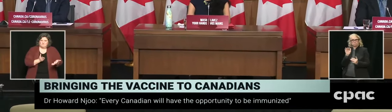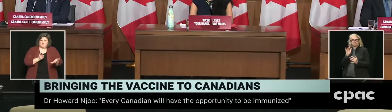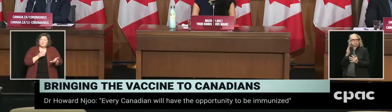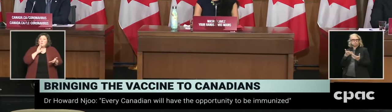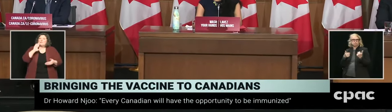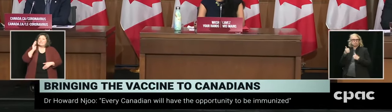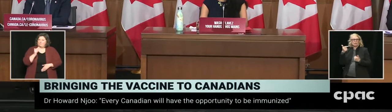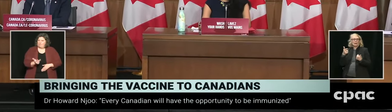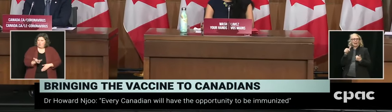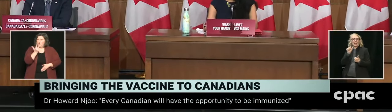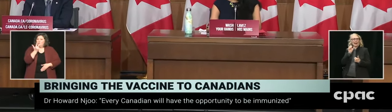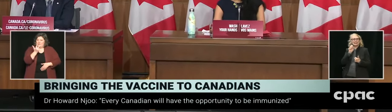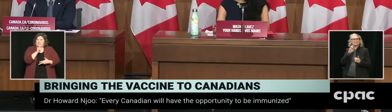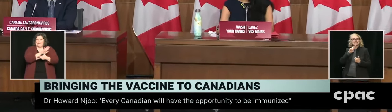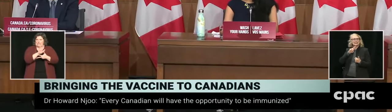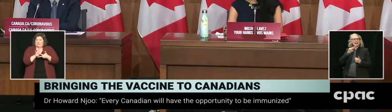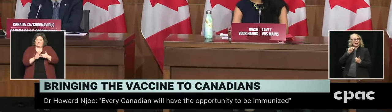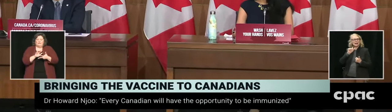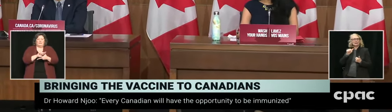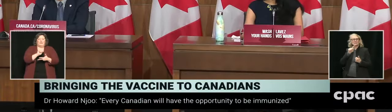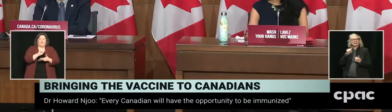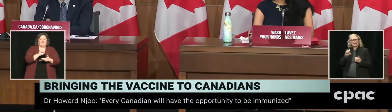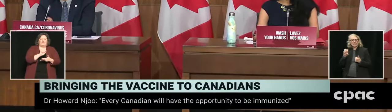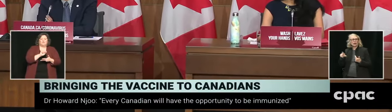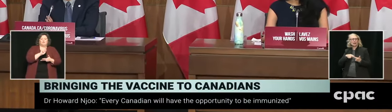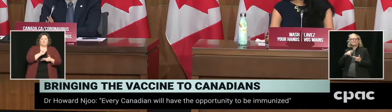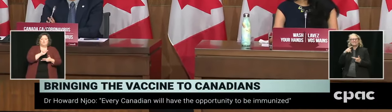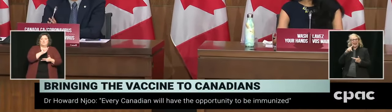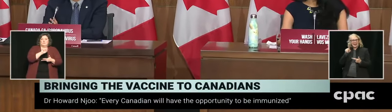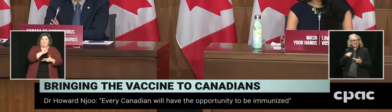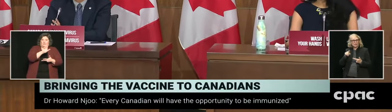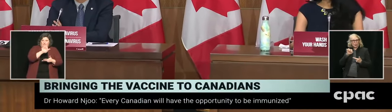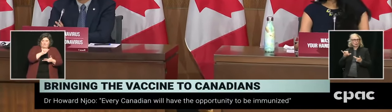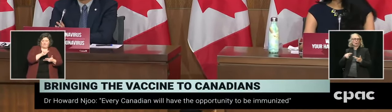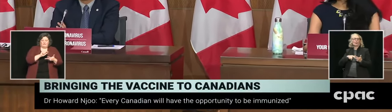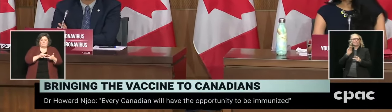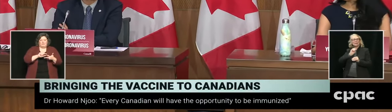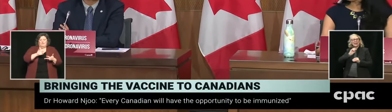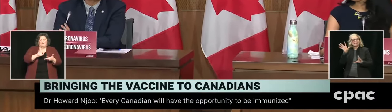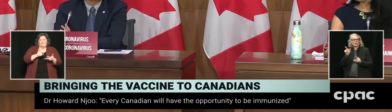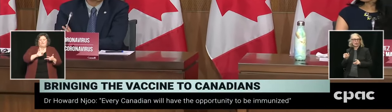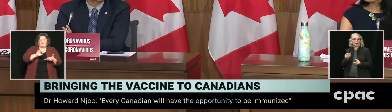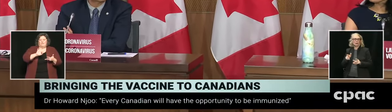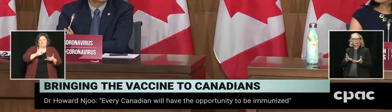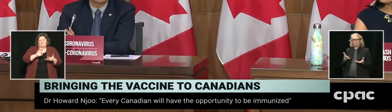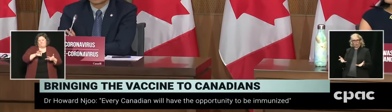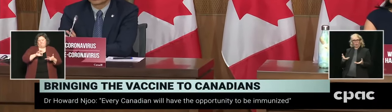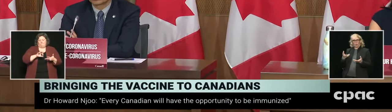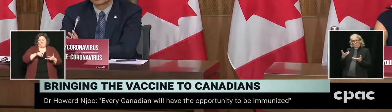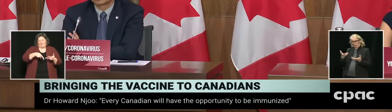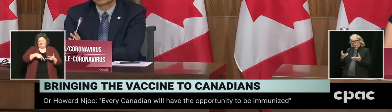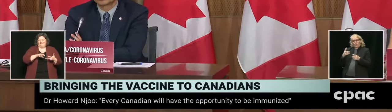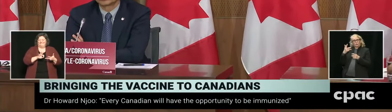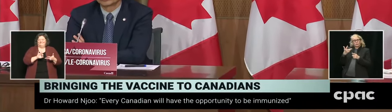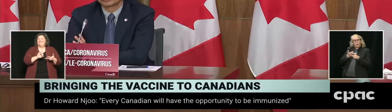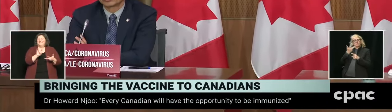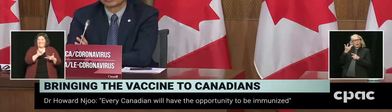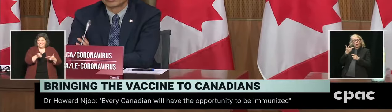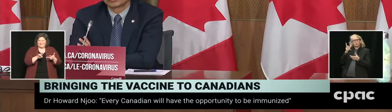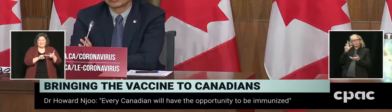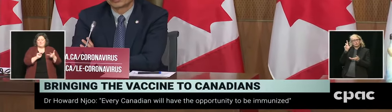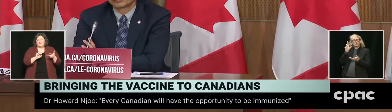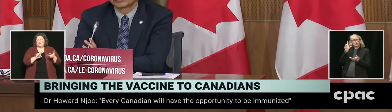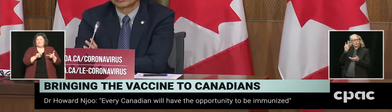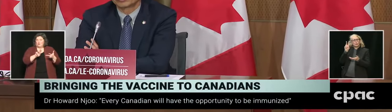AstraZeneca, Pfizer et Moderna, quels sont les échéanciers pour les 3 premiers mois de 2021? Pouvez-vous nous donner une idée